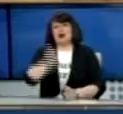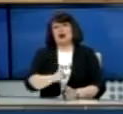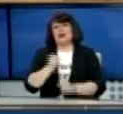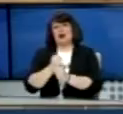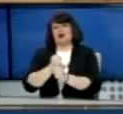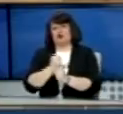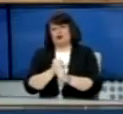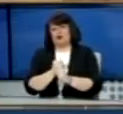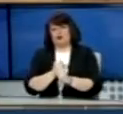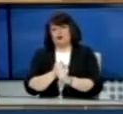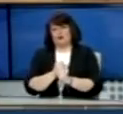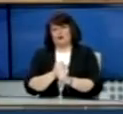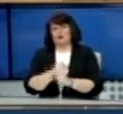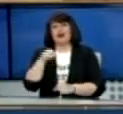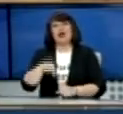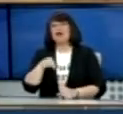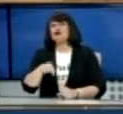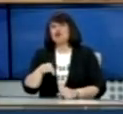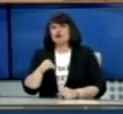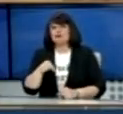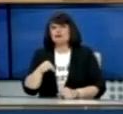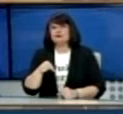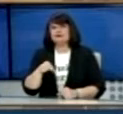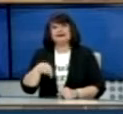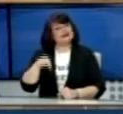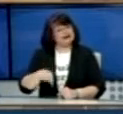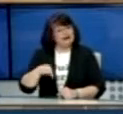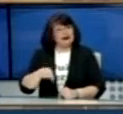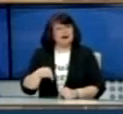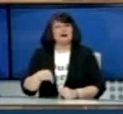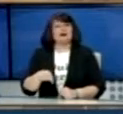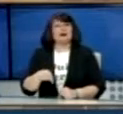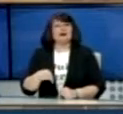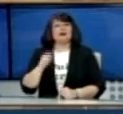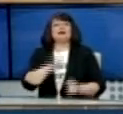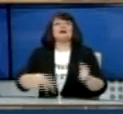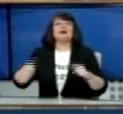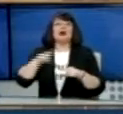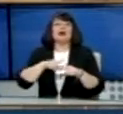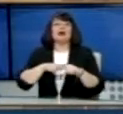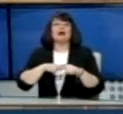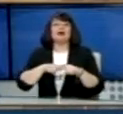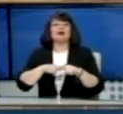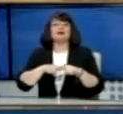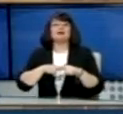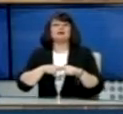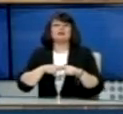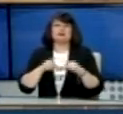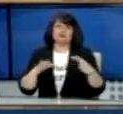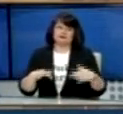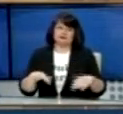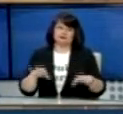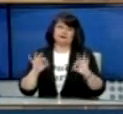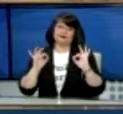εκείνα τα ατομικά μέτρα προστασίας για να μην έχουμε την εξάπλωση του κορονοϊού. Με τον εμβολιασμό μπορούμε να προβλέψουμε τι